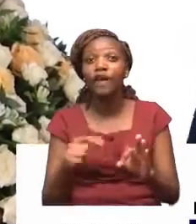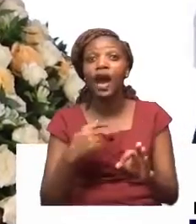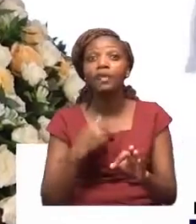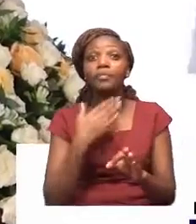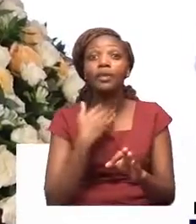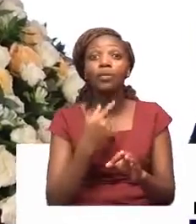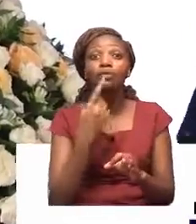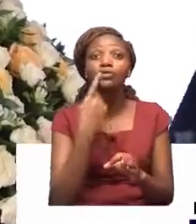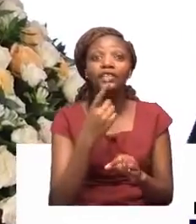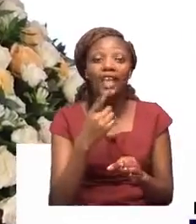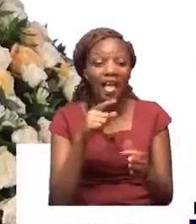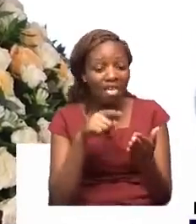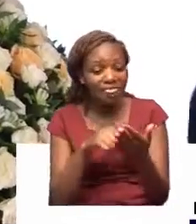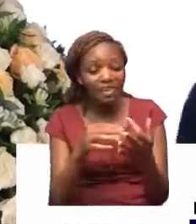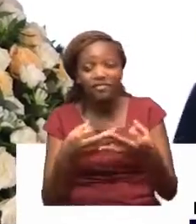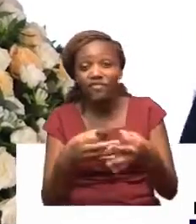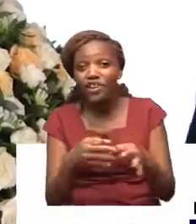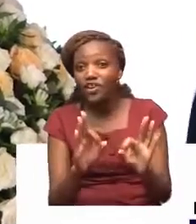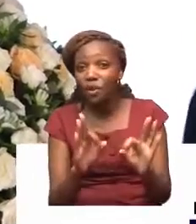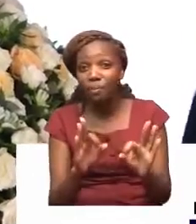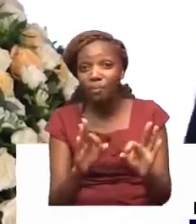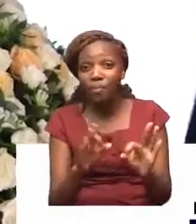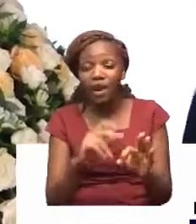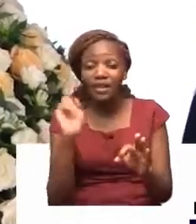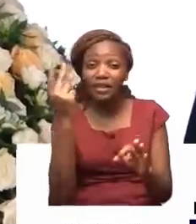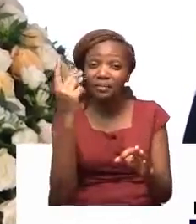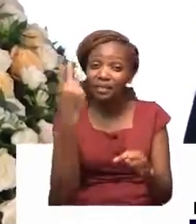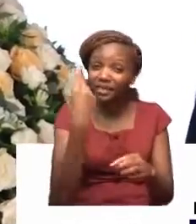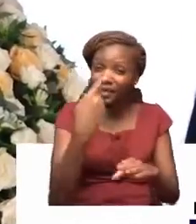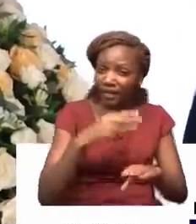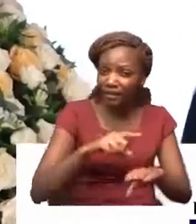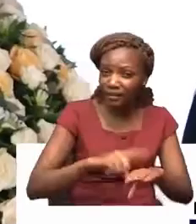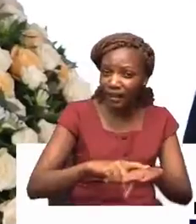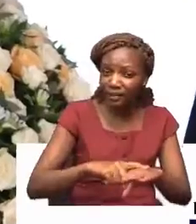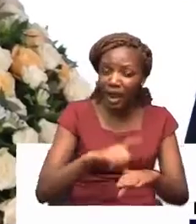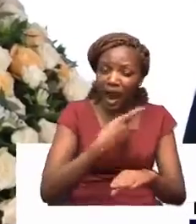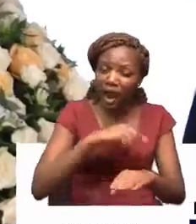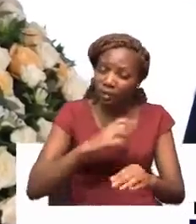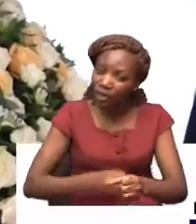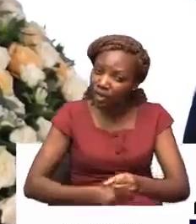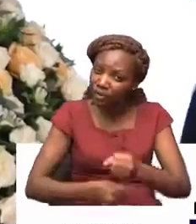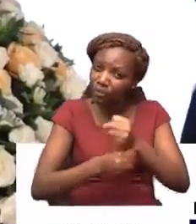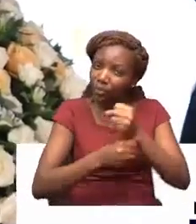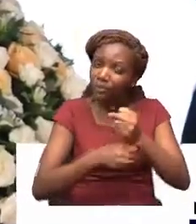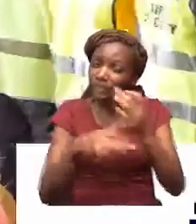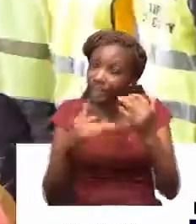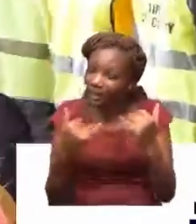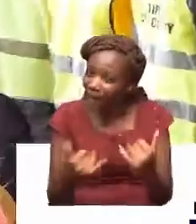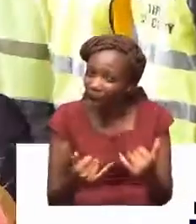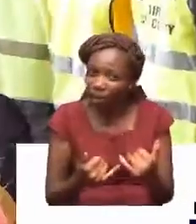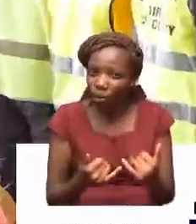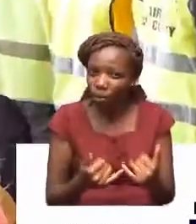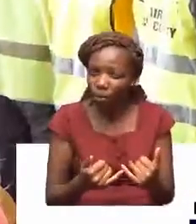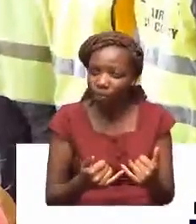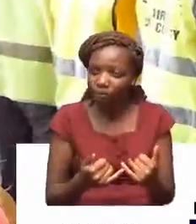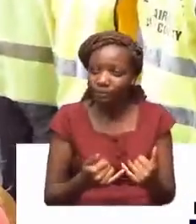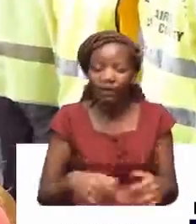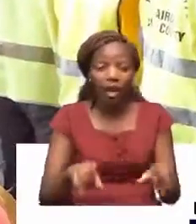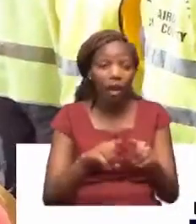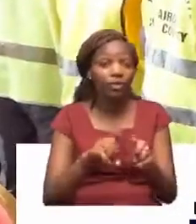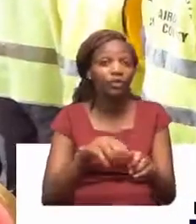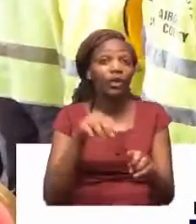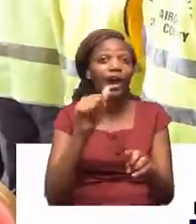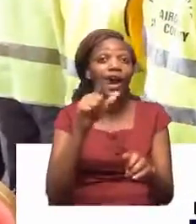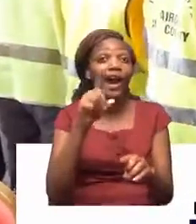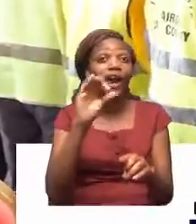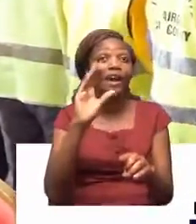niwaambie huu uhuru walipigania kwa second liberation tunausimamia kikamilifu. Alice na wabunge